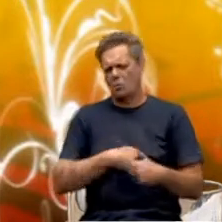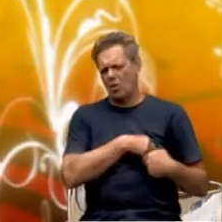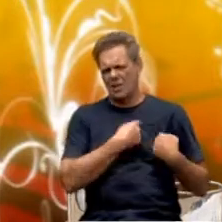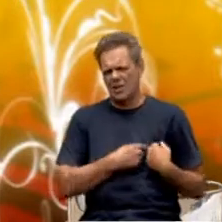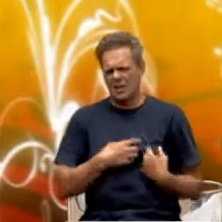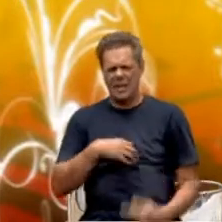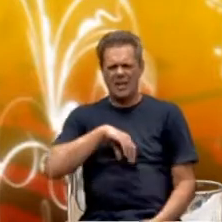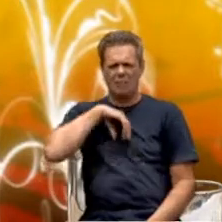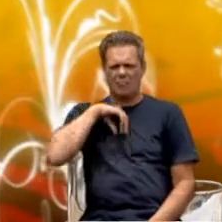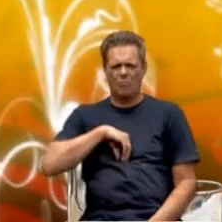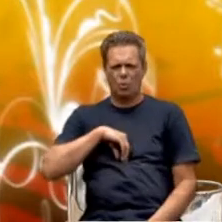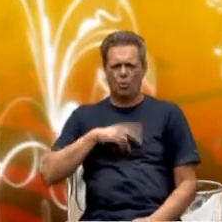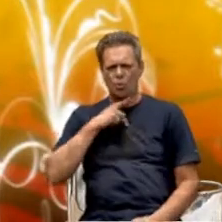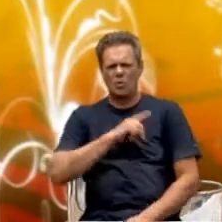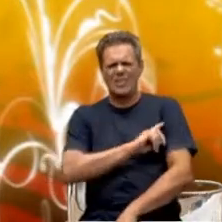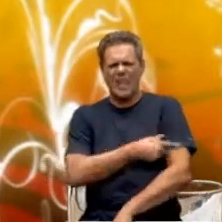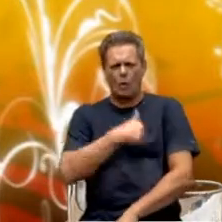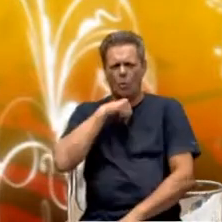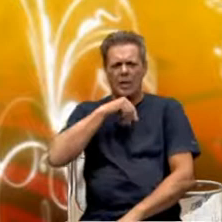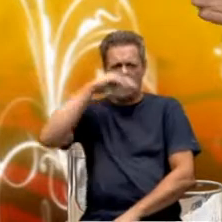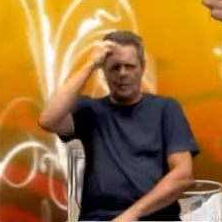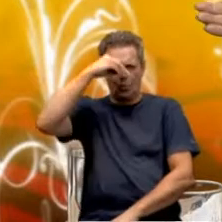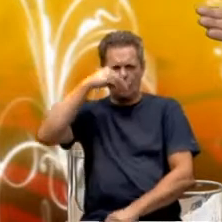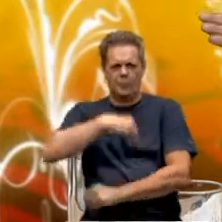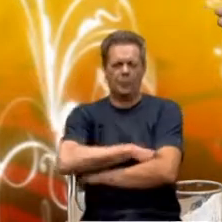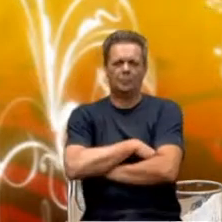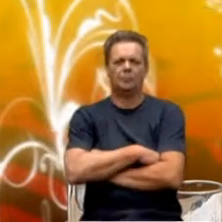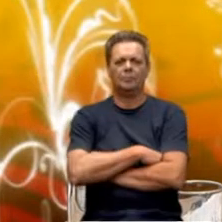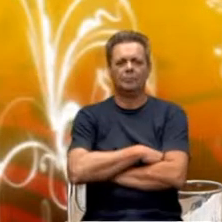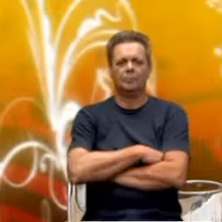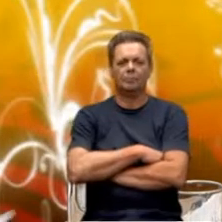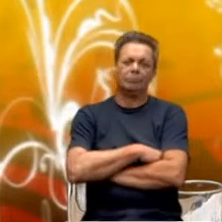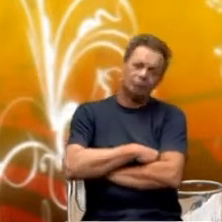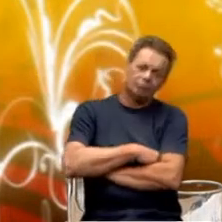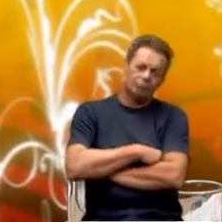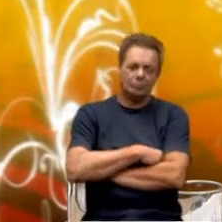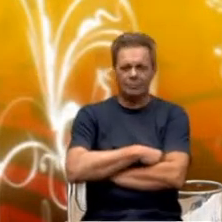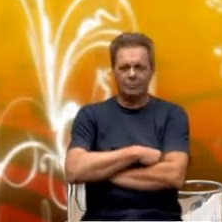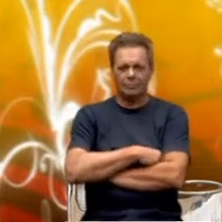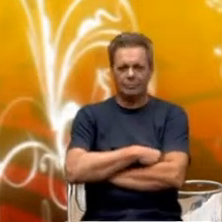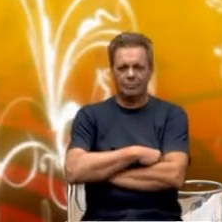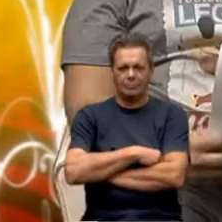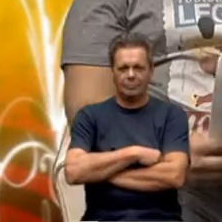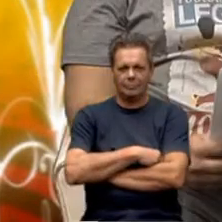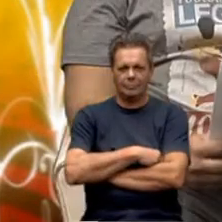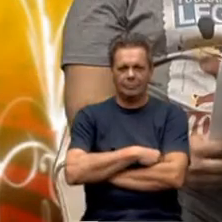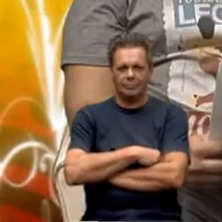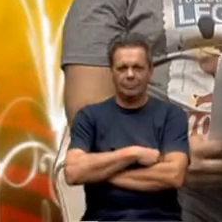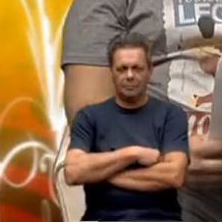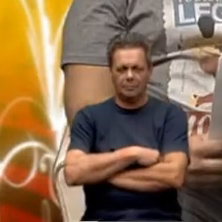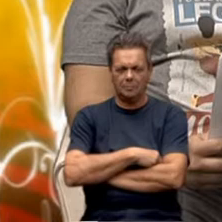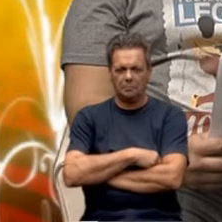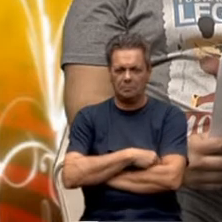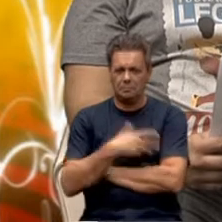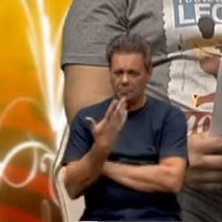i iskustvo. Evo, počnemo od koga ćemo. Znači, idemo što